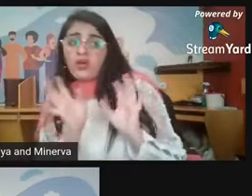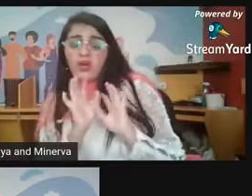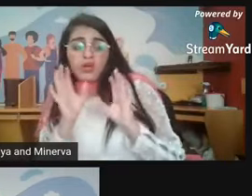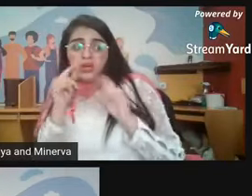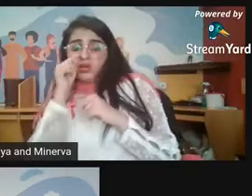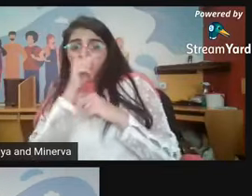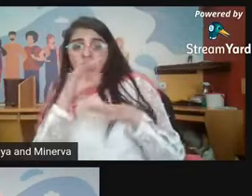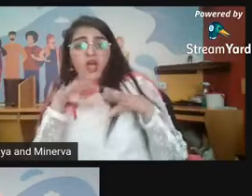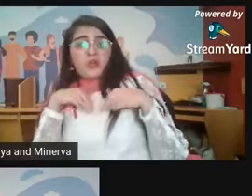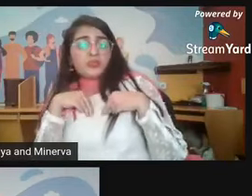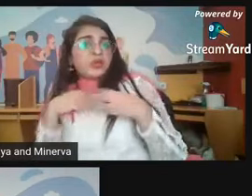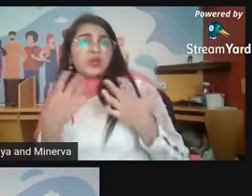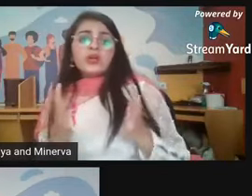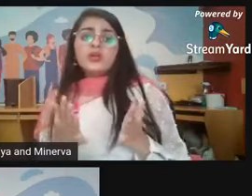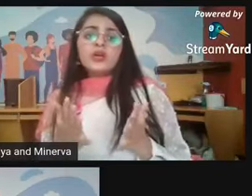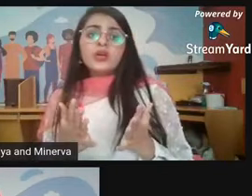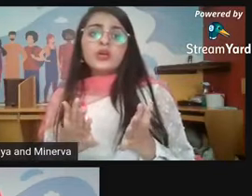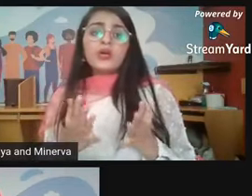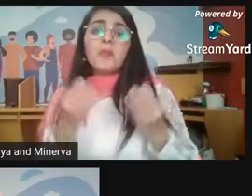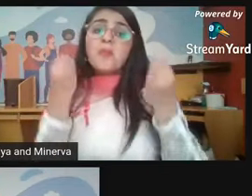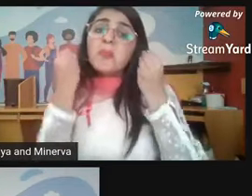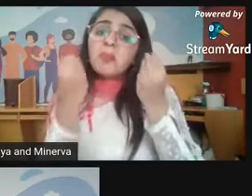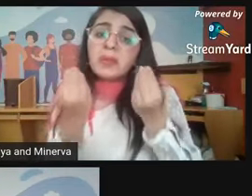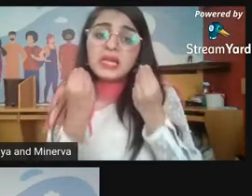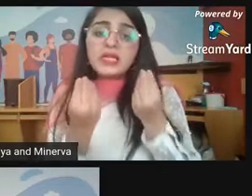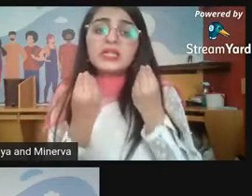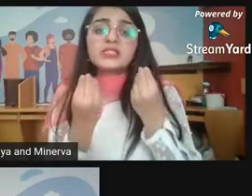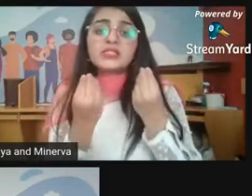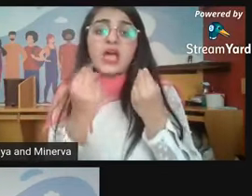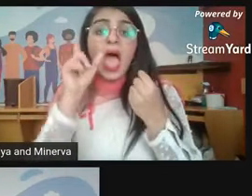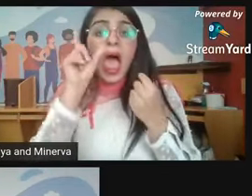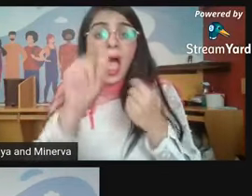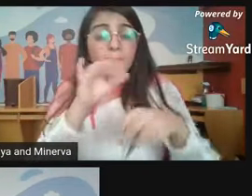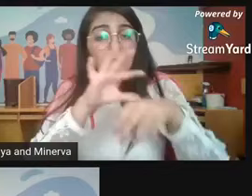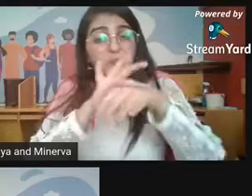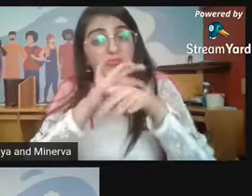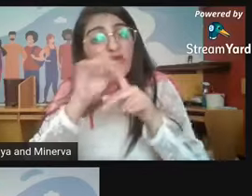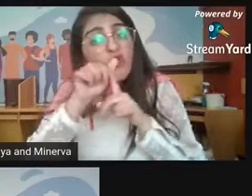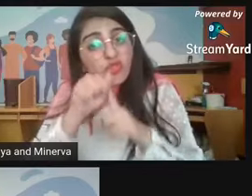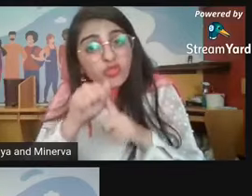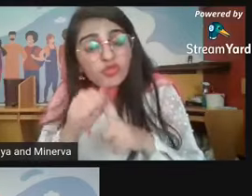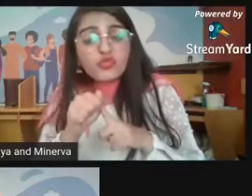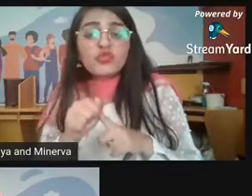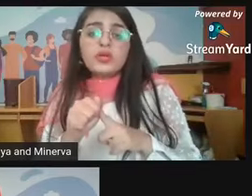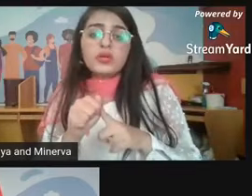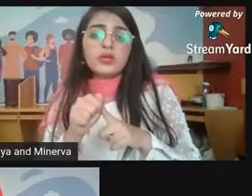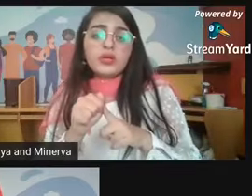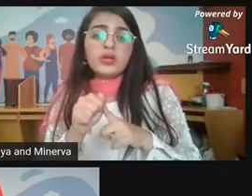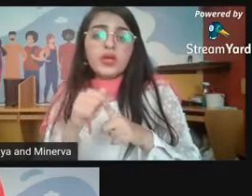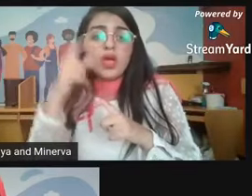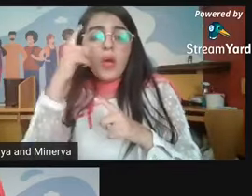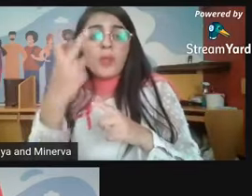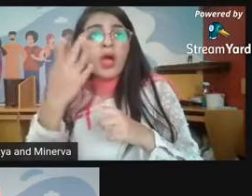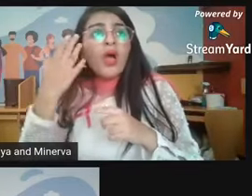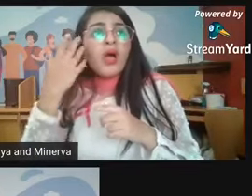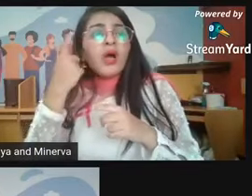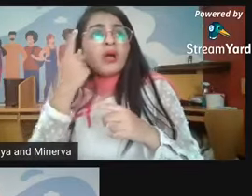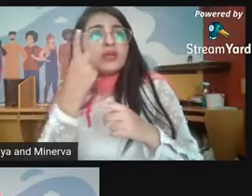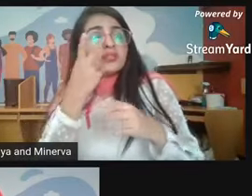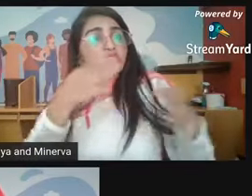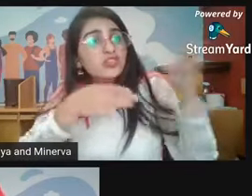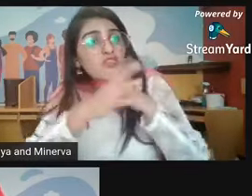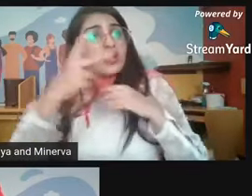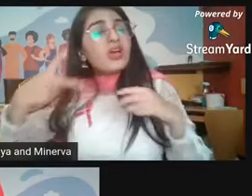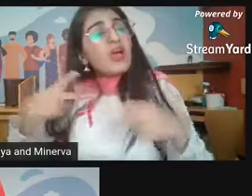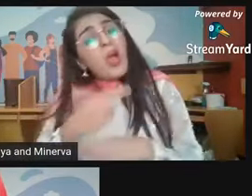लोग डिसीजन नहीं लेना पाते. प्लीज वैल्यू योर हेल्थ फर्स्ट, और इट डजंट मैटर, यू कैन गो, यू कैन गेट